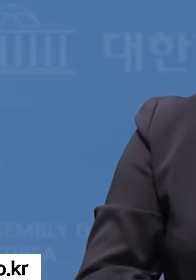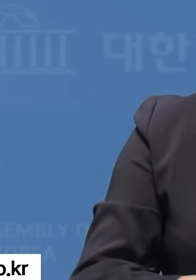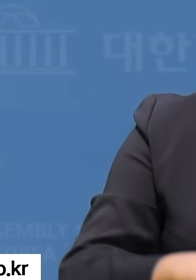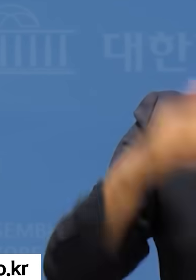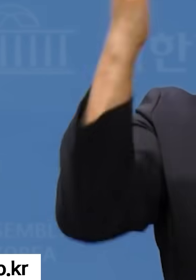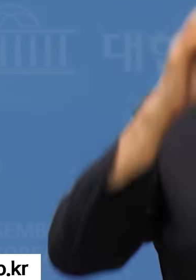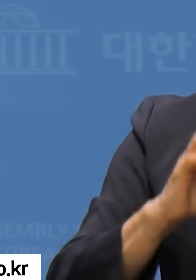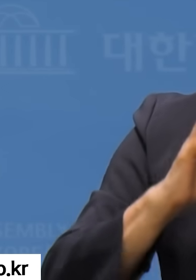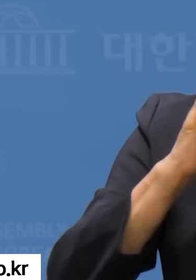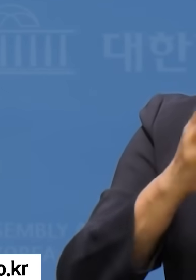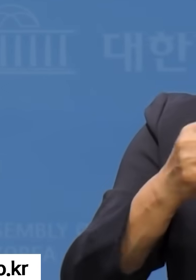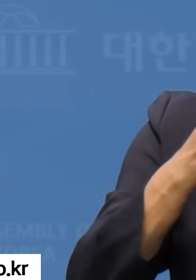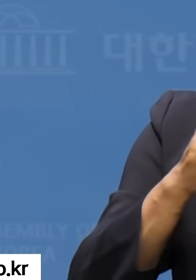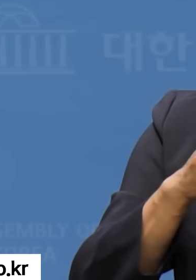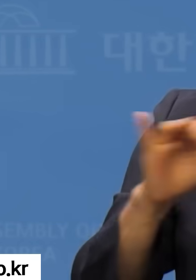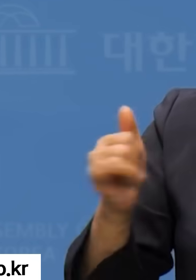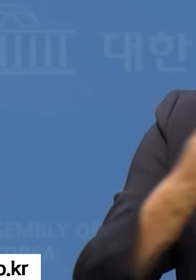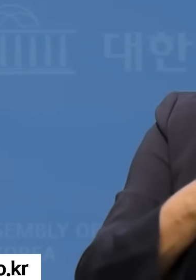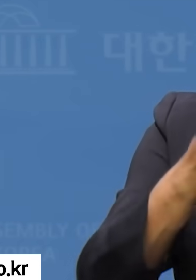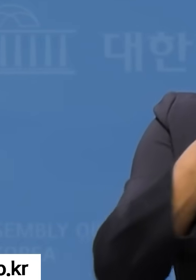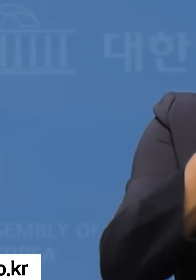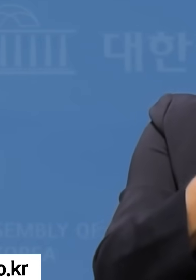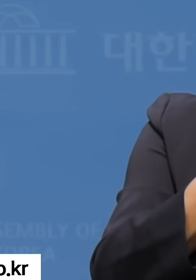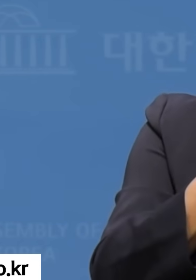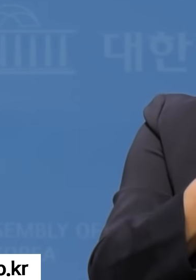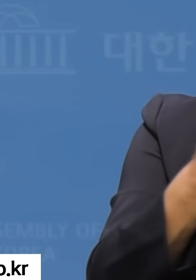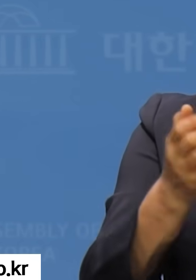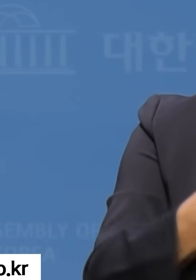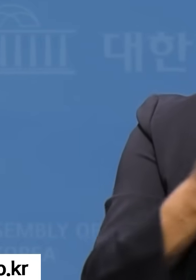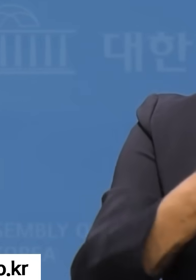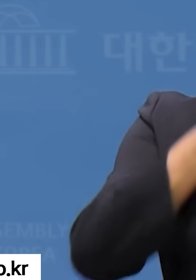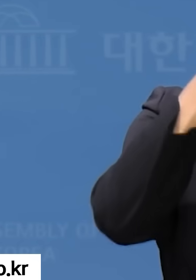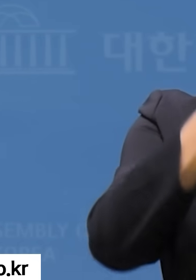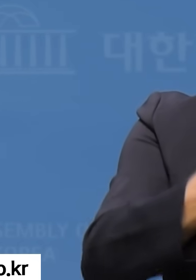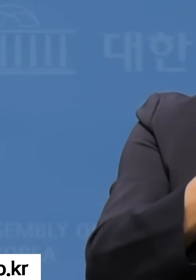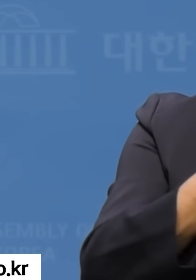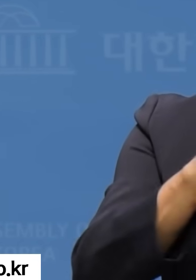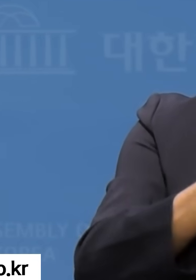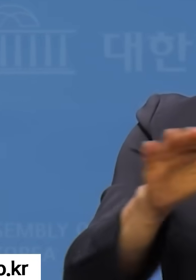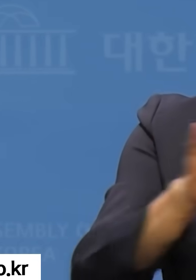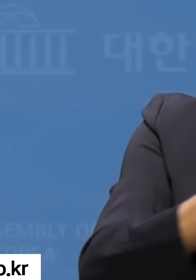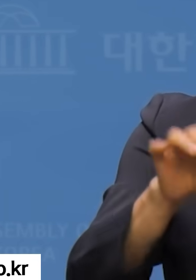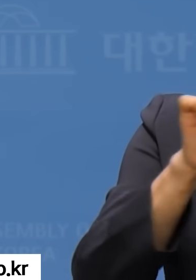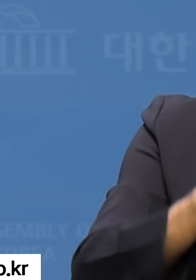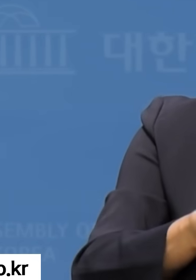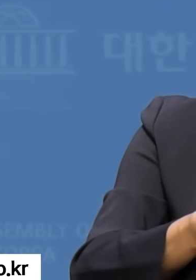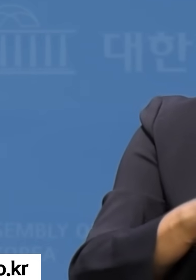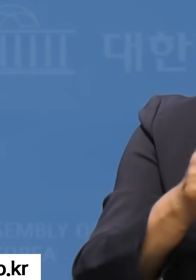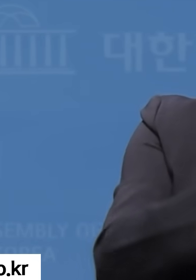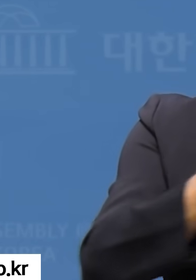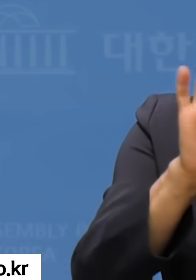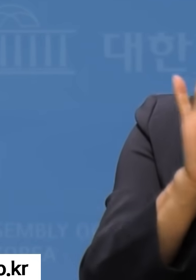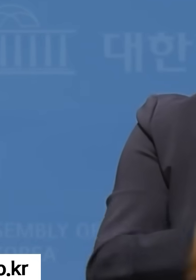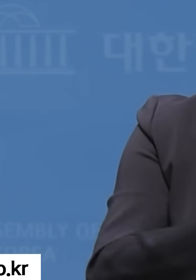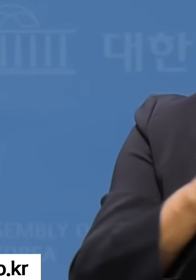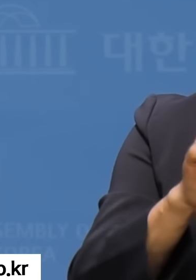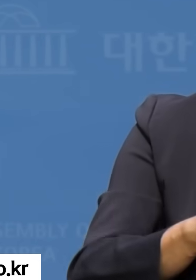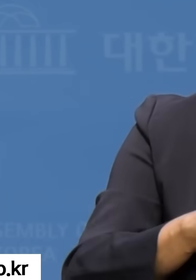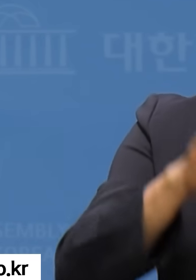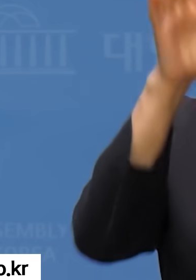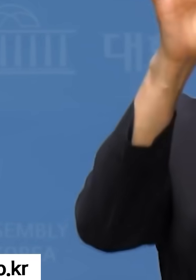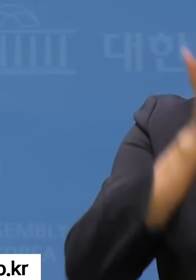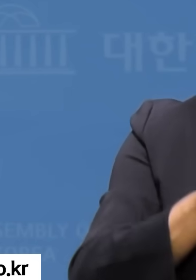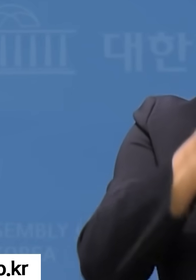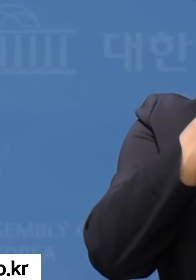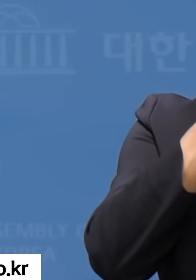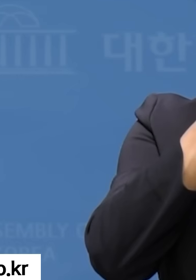마치 대한민국 국군이 적을 상대로 정상 대응하는 것을 두고 무슨 잘못을 저지르거나